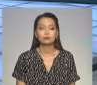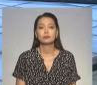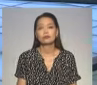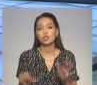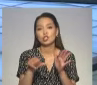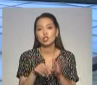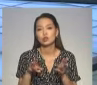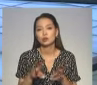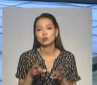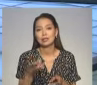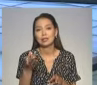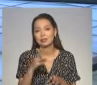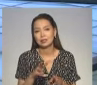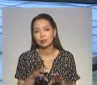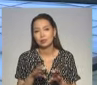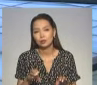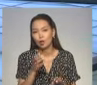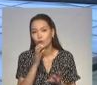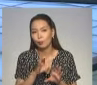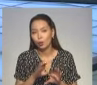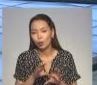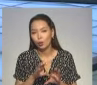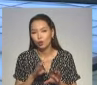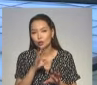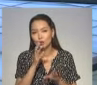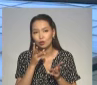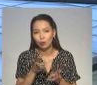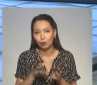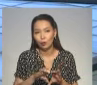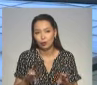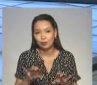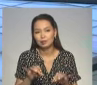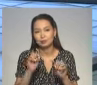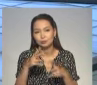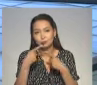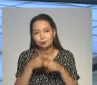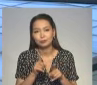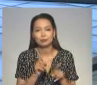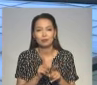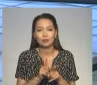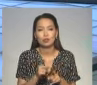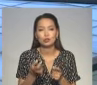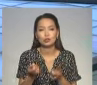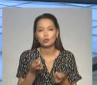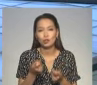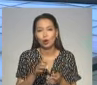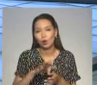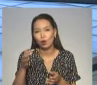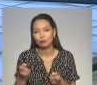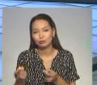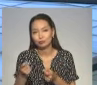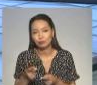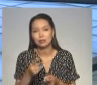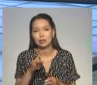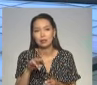6 котлов, 3 турбины, теплотрассу, вспомогательное оборудование и золоотвал будут практически заново делать на Ридер ТЭЦ. К ремонту